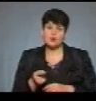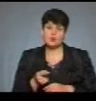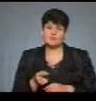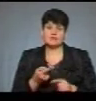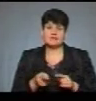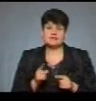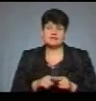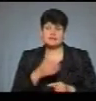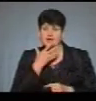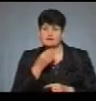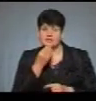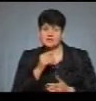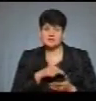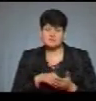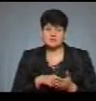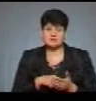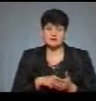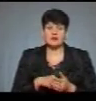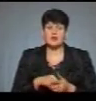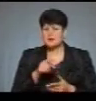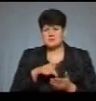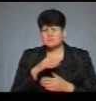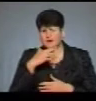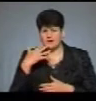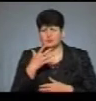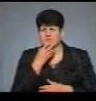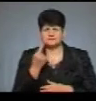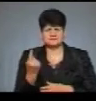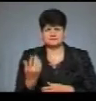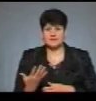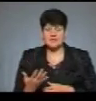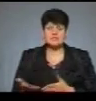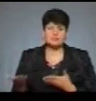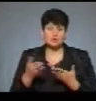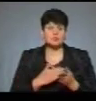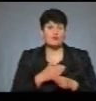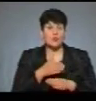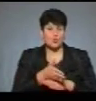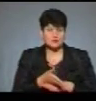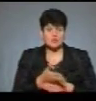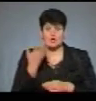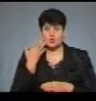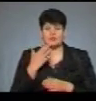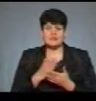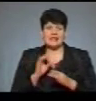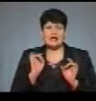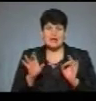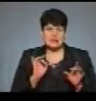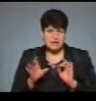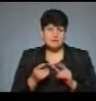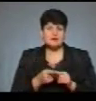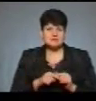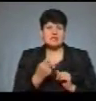Тернопіль – це найфайніше місто, що міст багато, файне одне, запрошувати в гості. І коли... Знаєте, коли йде реклама, це одна, а коли